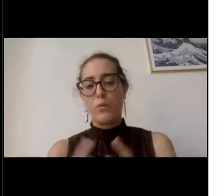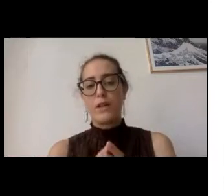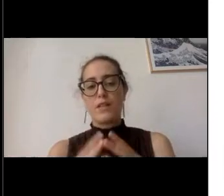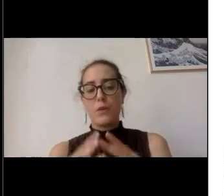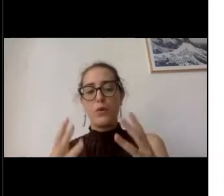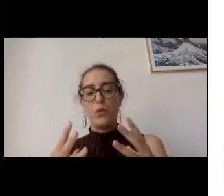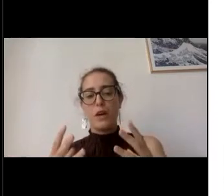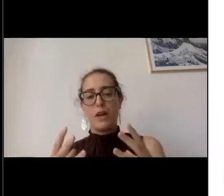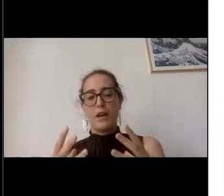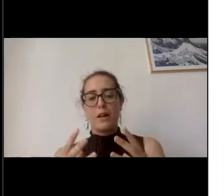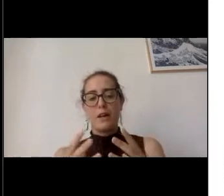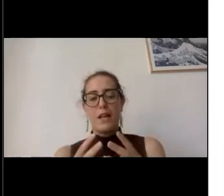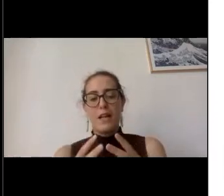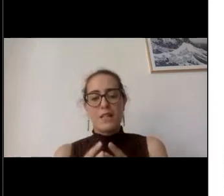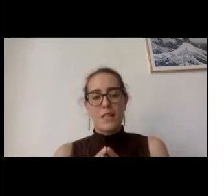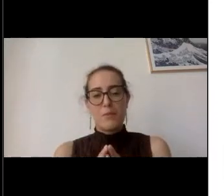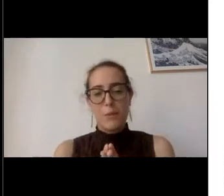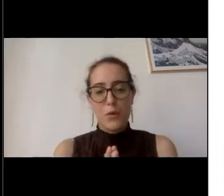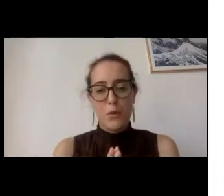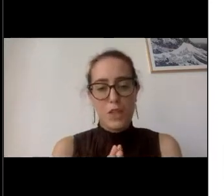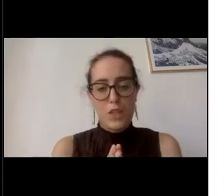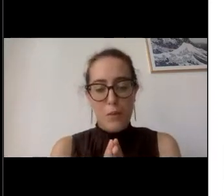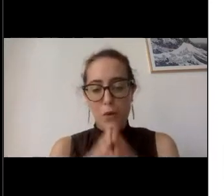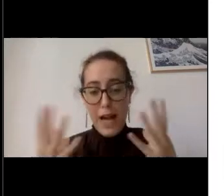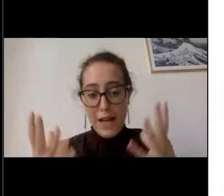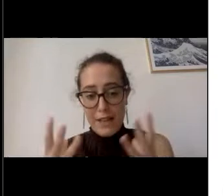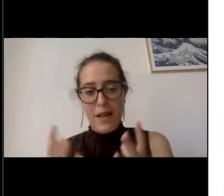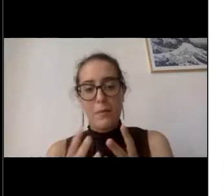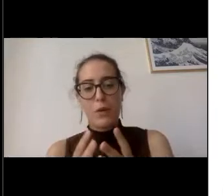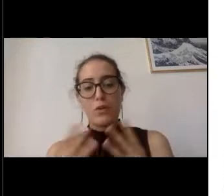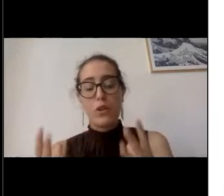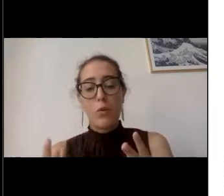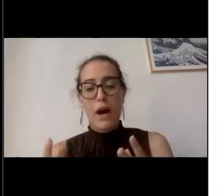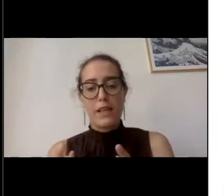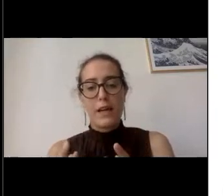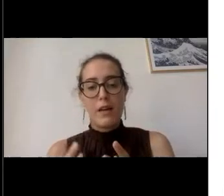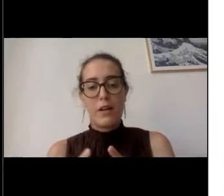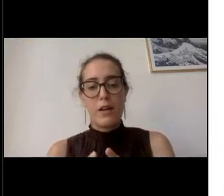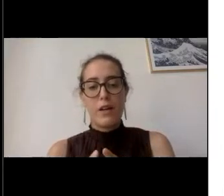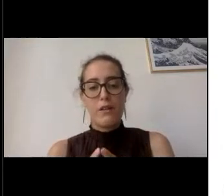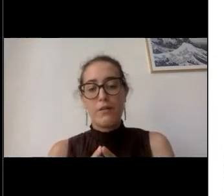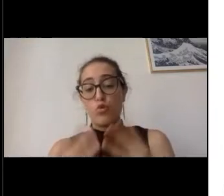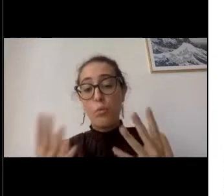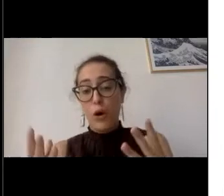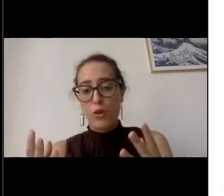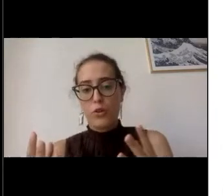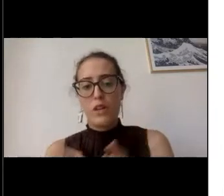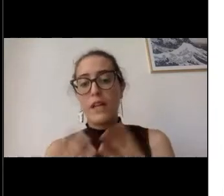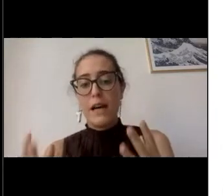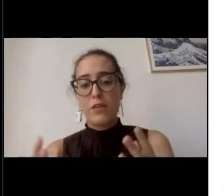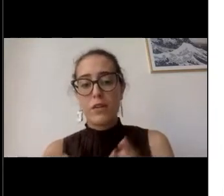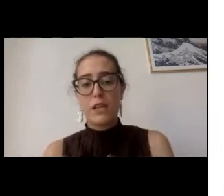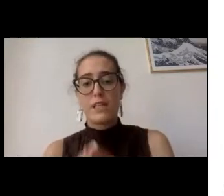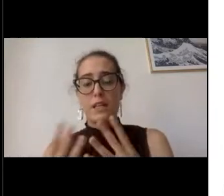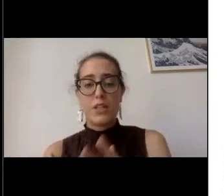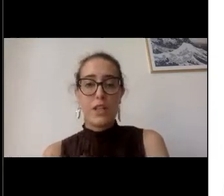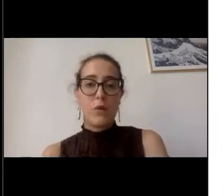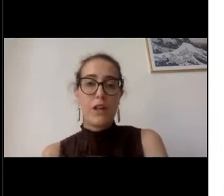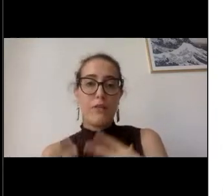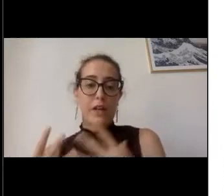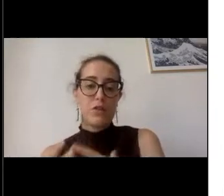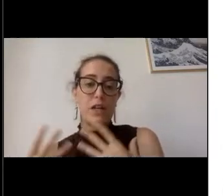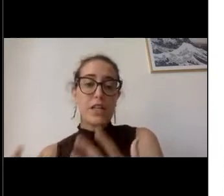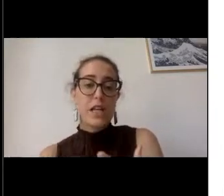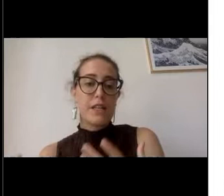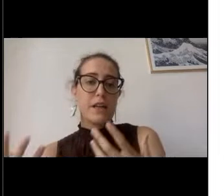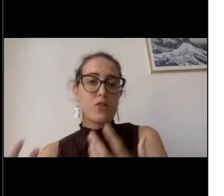'è un momentum sempre più sempre più diciamo grande per quanto riguarda il supporto che viene dato delle strategie